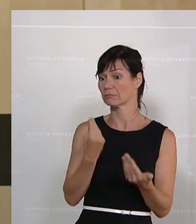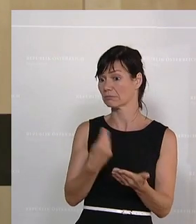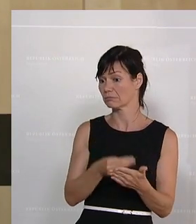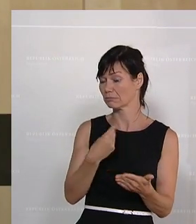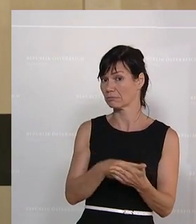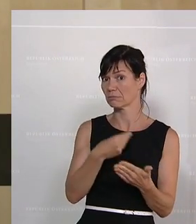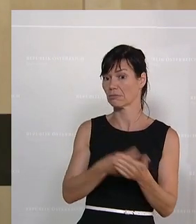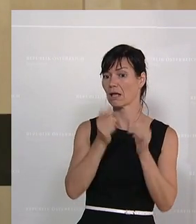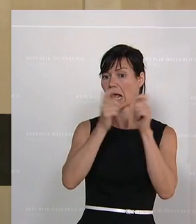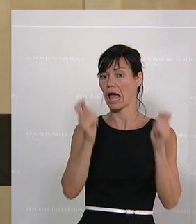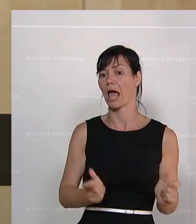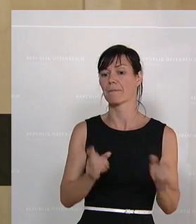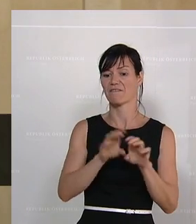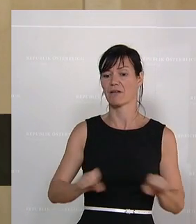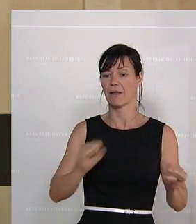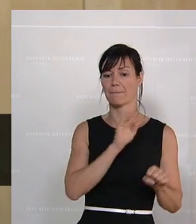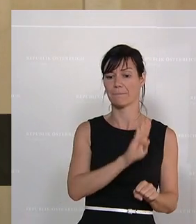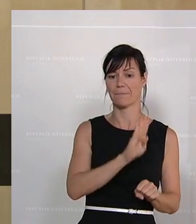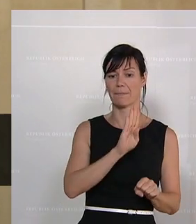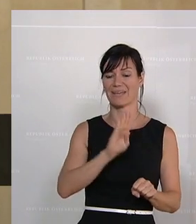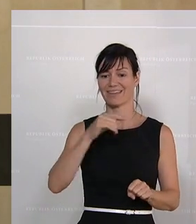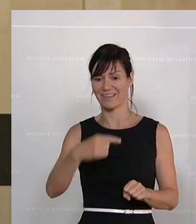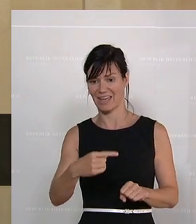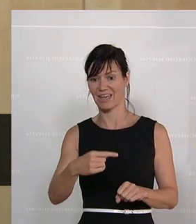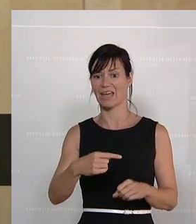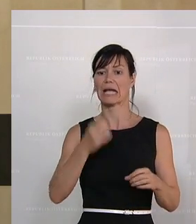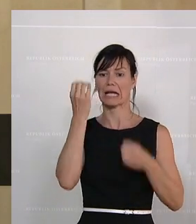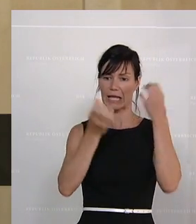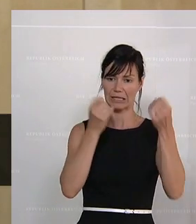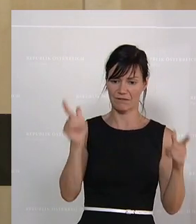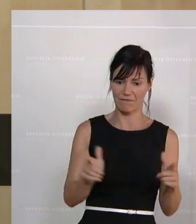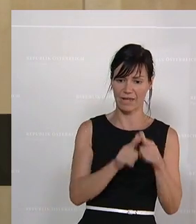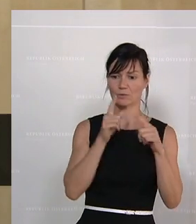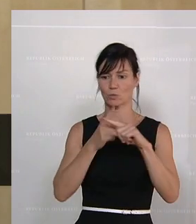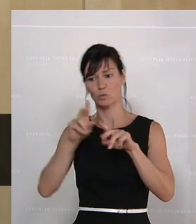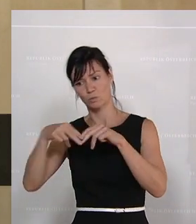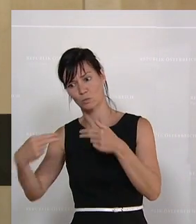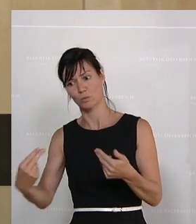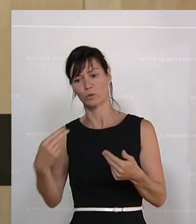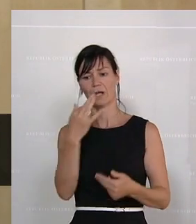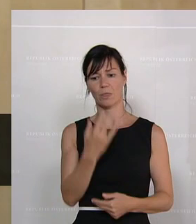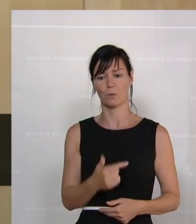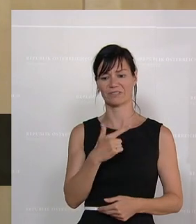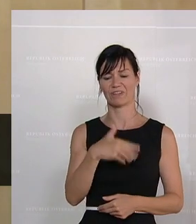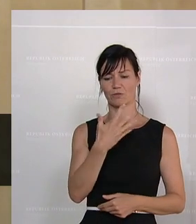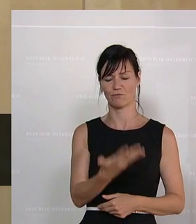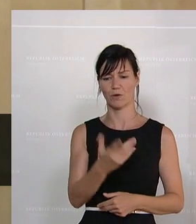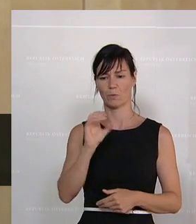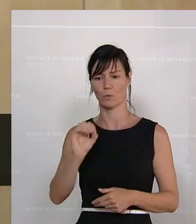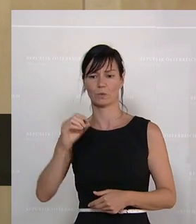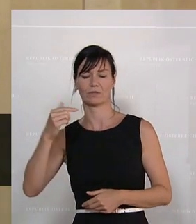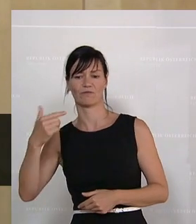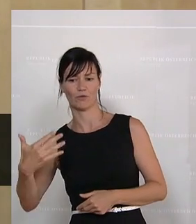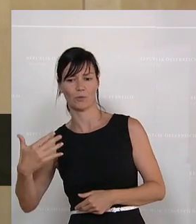in der rahmenvereinbarung der bbg kreativleistungen bund nummer 52 02.03